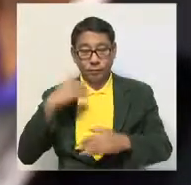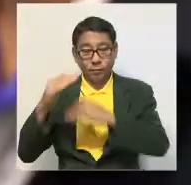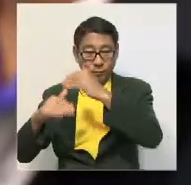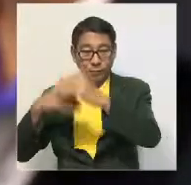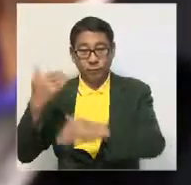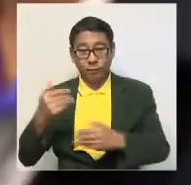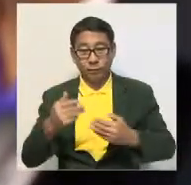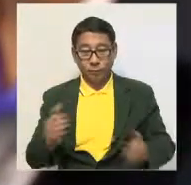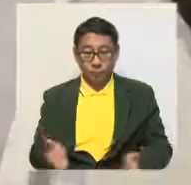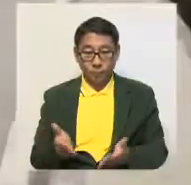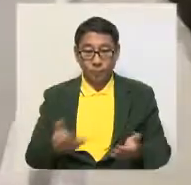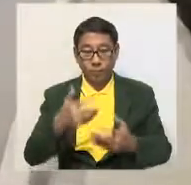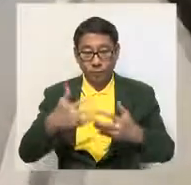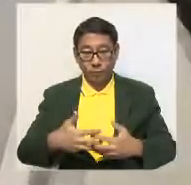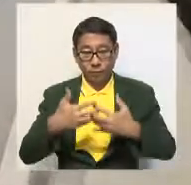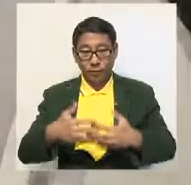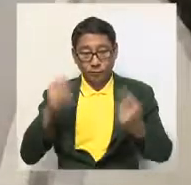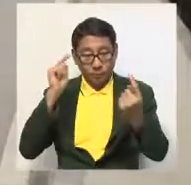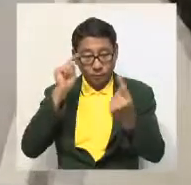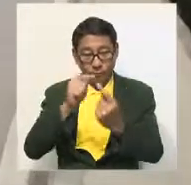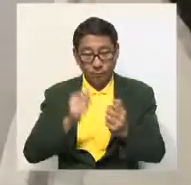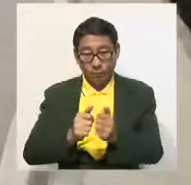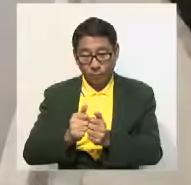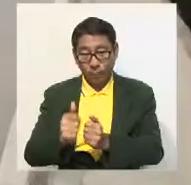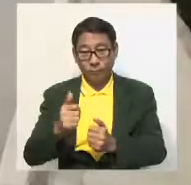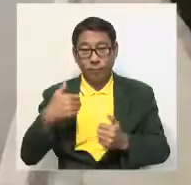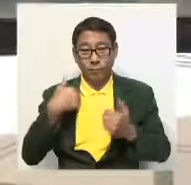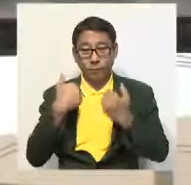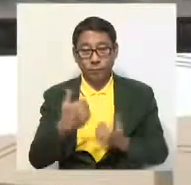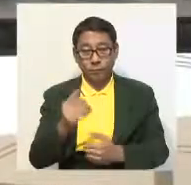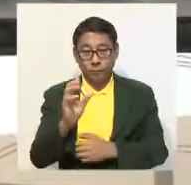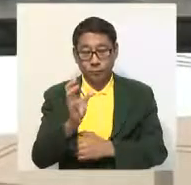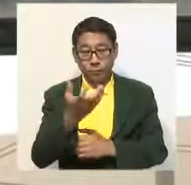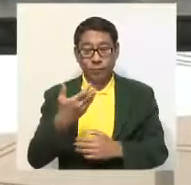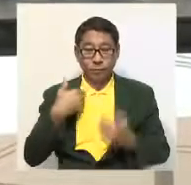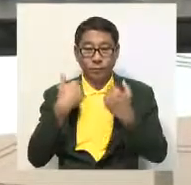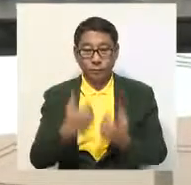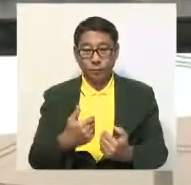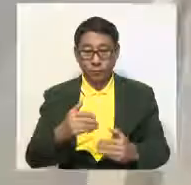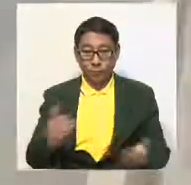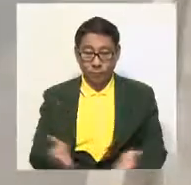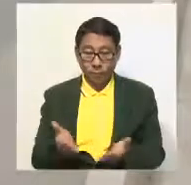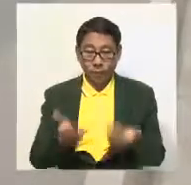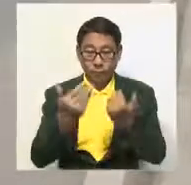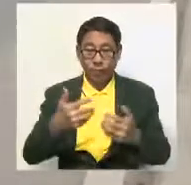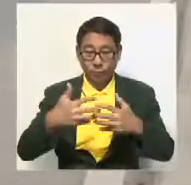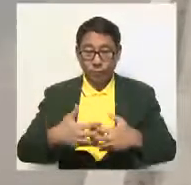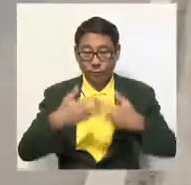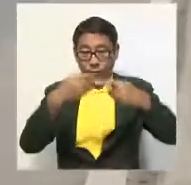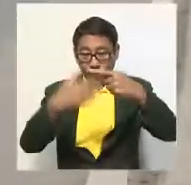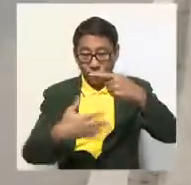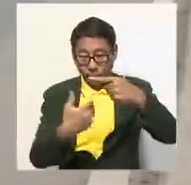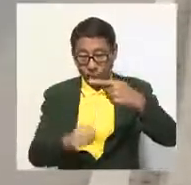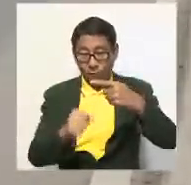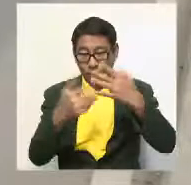พัฒนาให้เป็นเขตส่งเสริมอุตสาหกรรมเป้าหมายที่ทันสมัยขณะนี้ได้ประกาศเป็นเขตส่งเสริมอุตสาหกรรมสำหรับ10อุตสาหกรรม